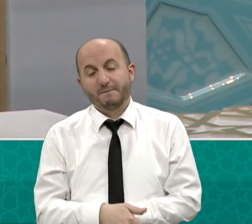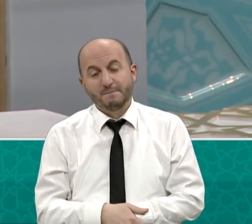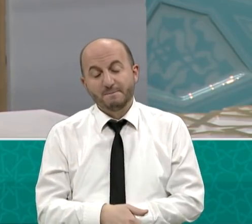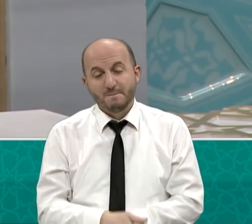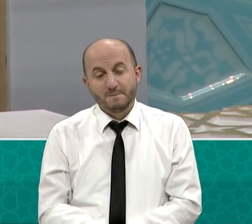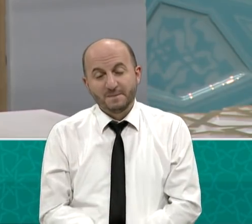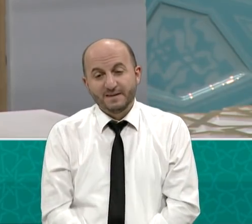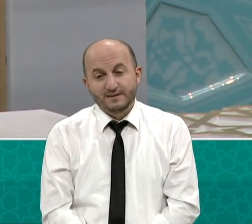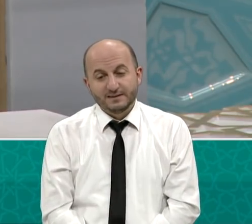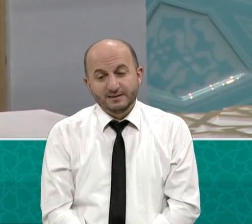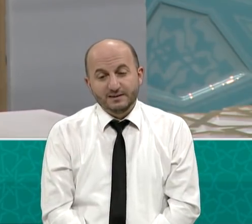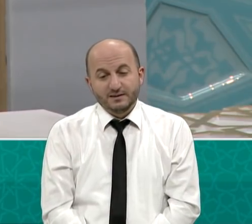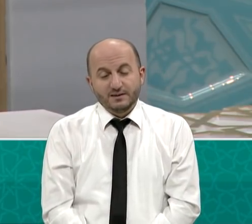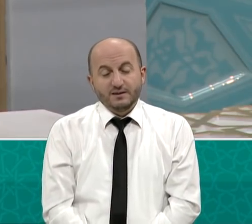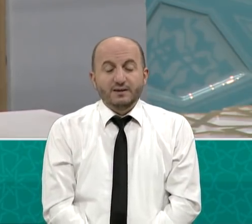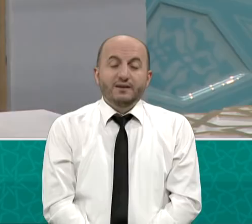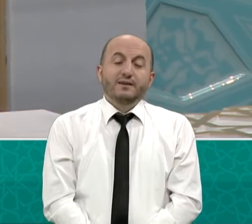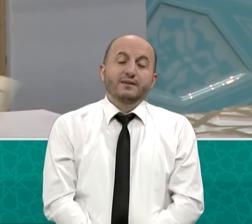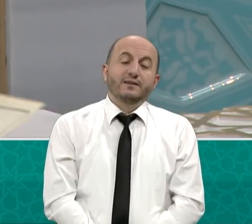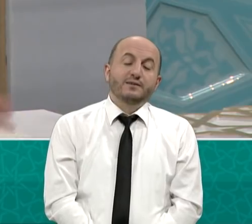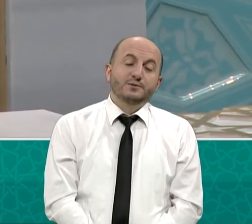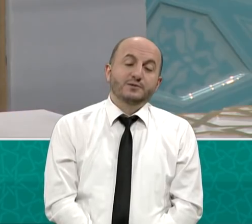157 Araf suresi 156'da